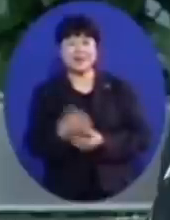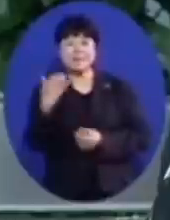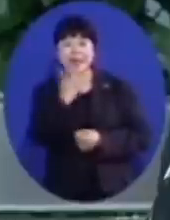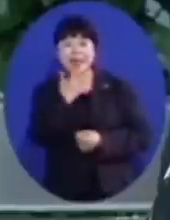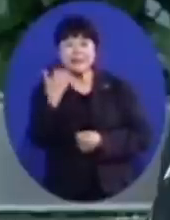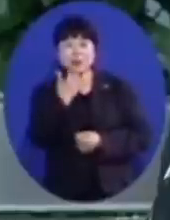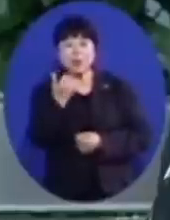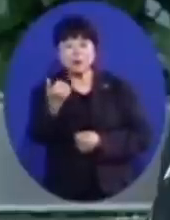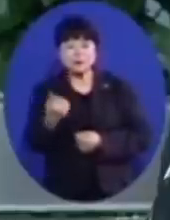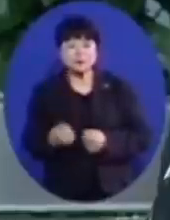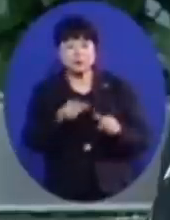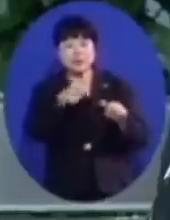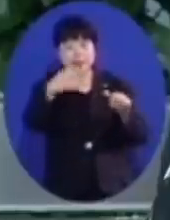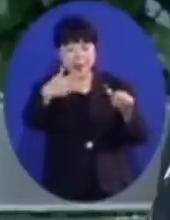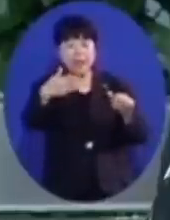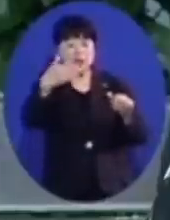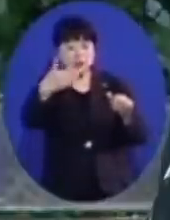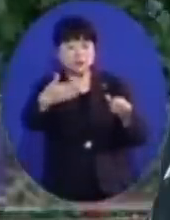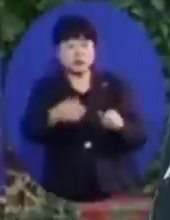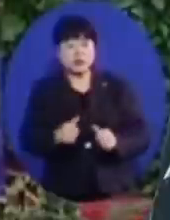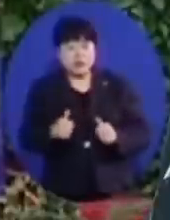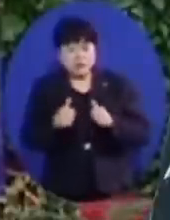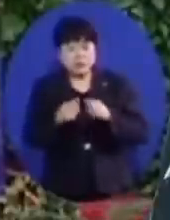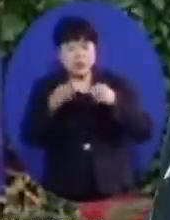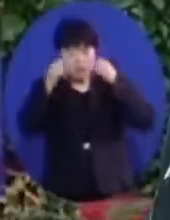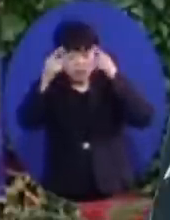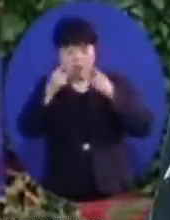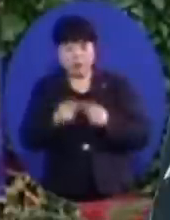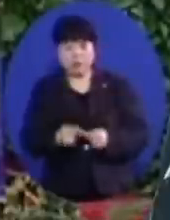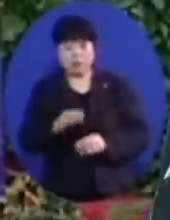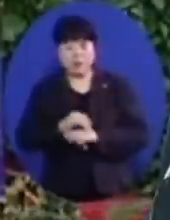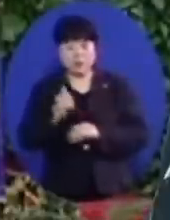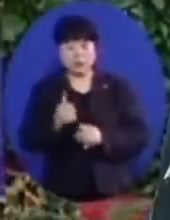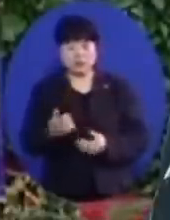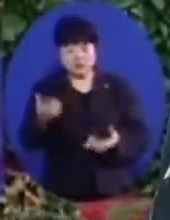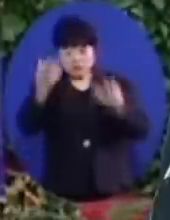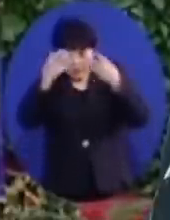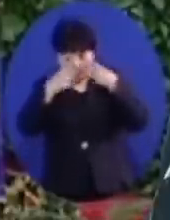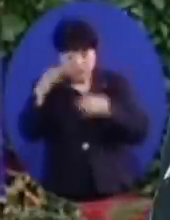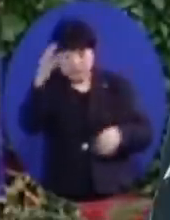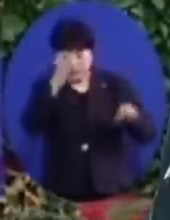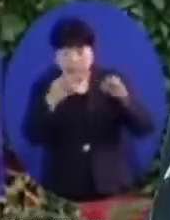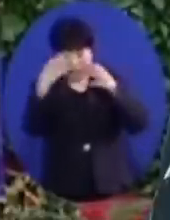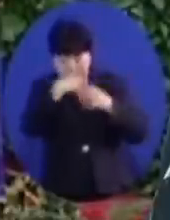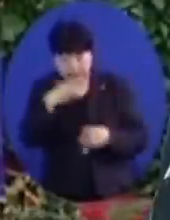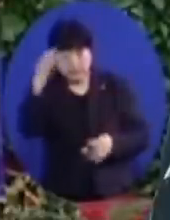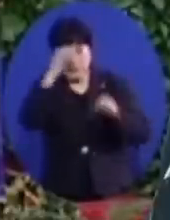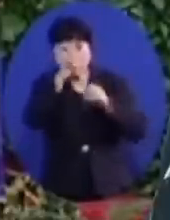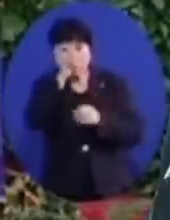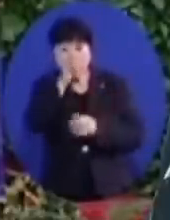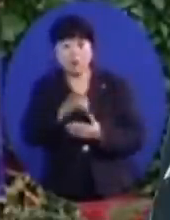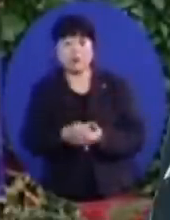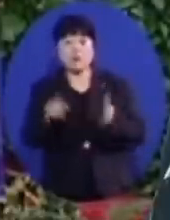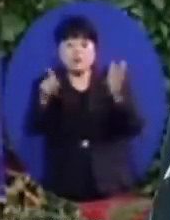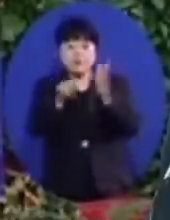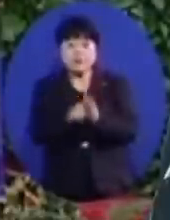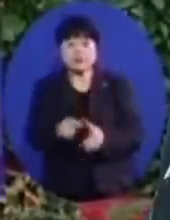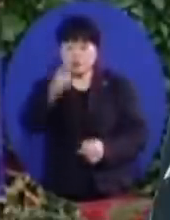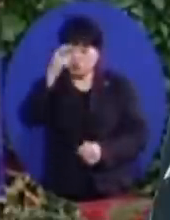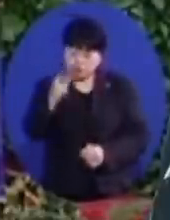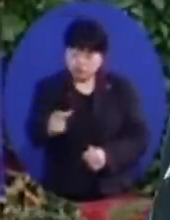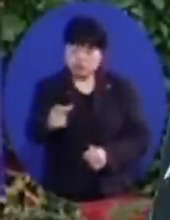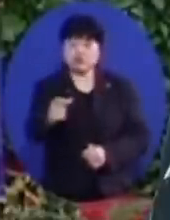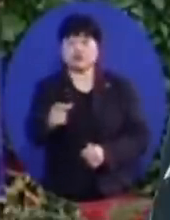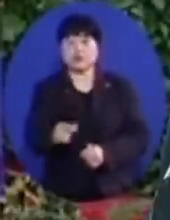베드로는 베드로전서 5장 8절로 9절에 근신하라 깨달아 너희 대적 마귀가 우는 사자같이 두루 다니며 삼킨 자를 찬란히 너희는 믿음을 굳게